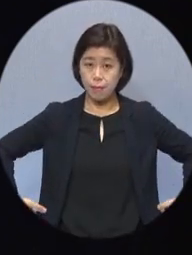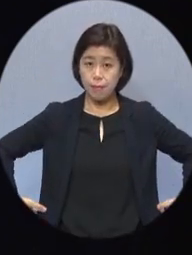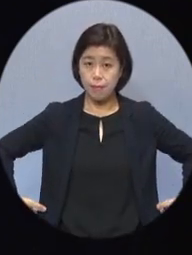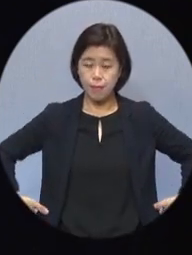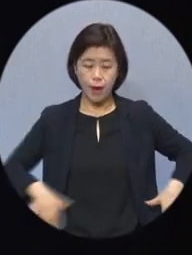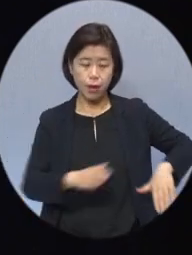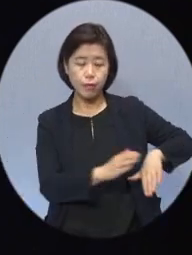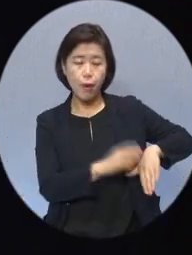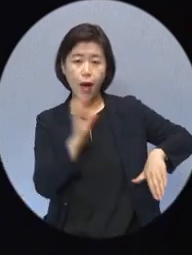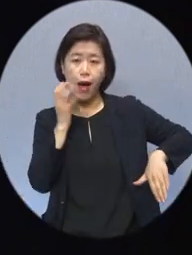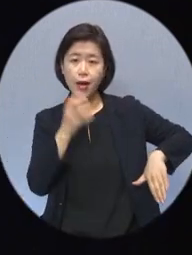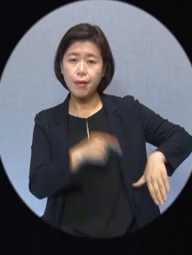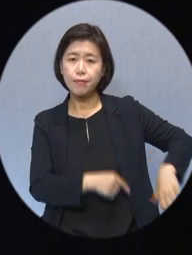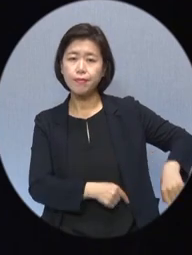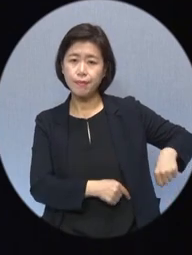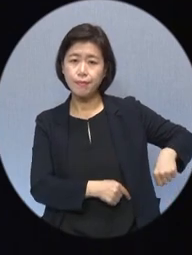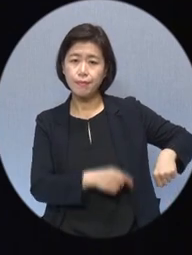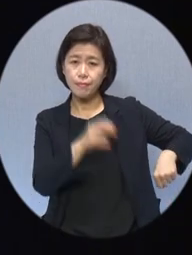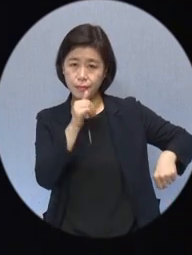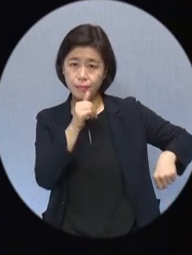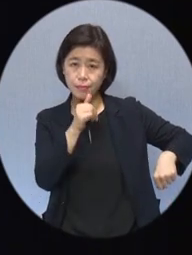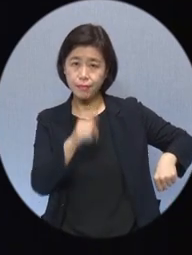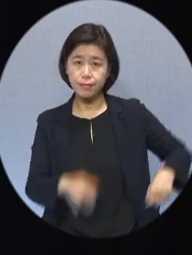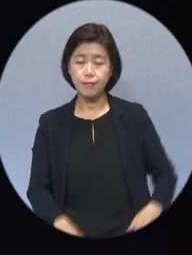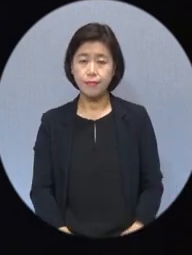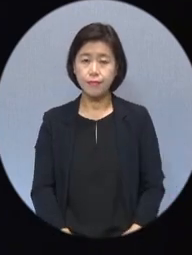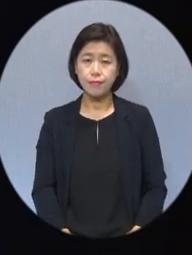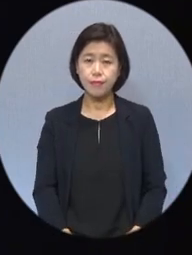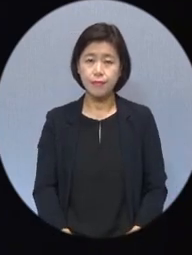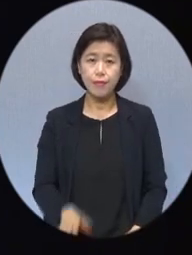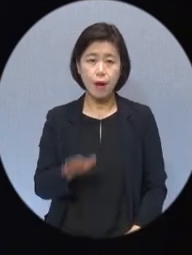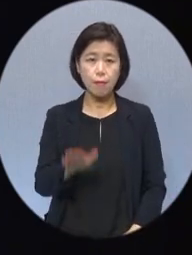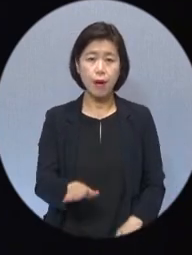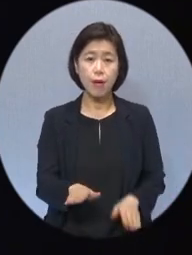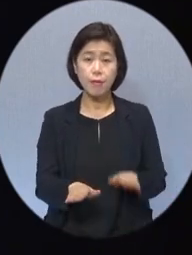잡고 여덟 발자 걸음을 걷고 있는